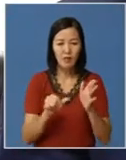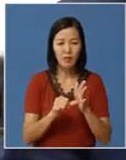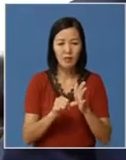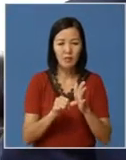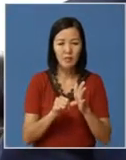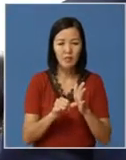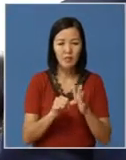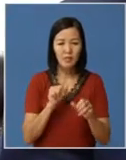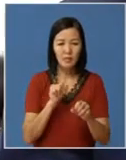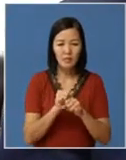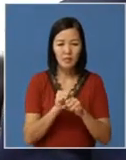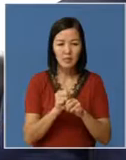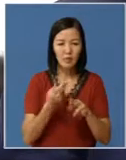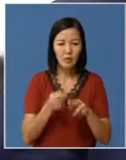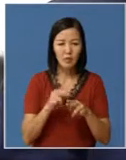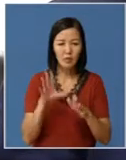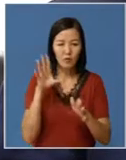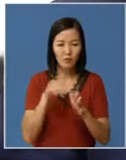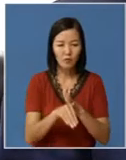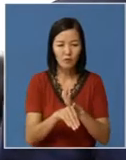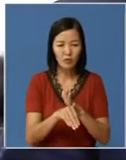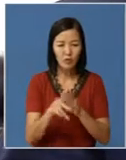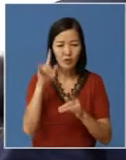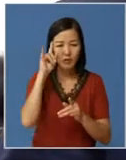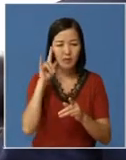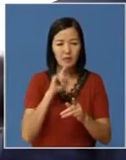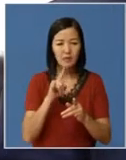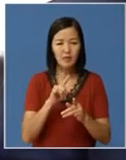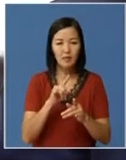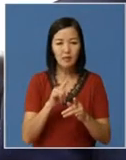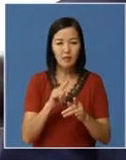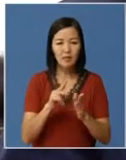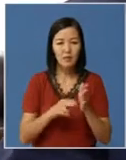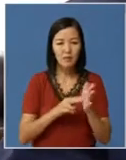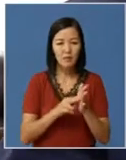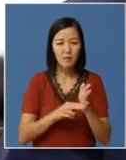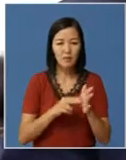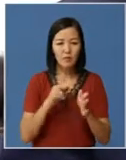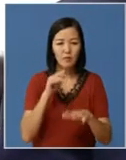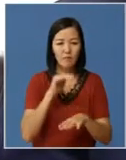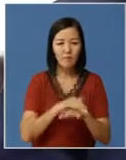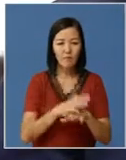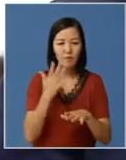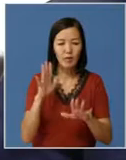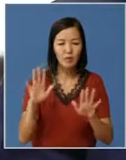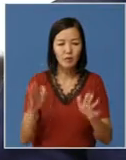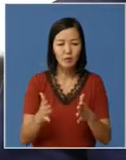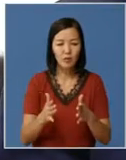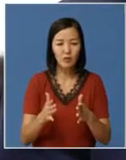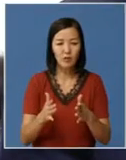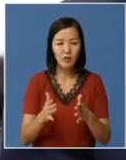субъектов, которые относятся к Казахстану Теміржолы. Нами выявлены факты, 5 случаев, например,